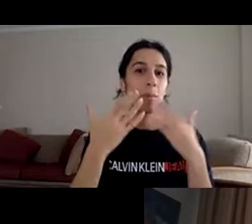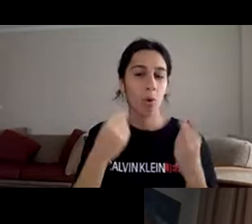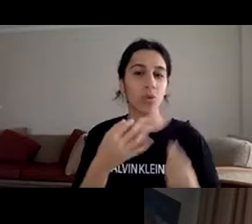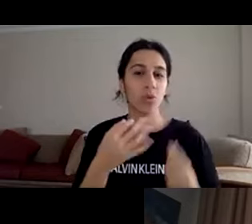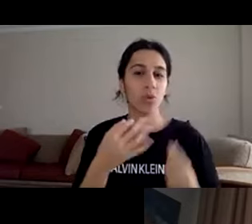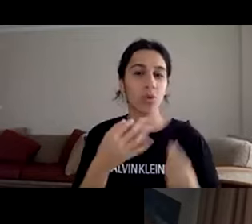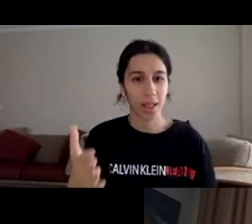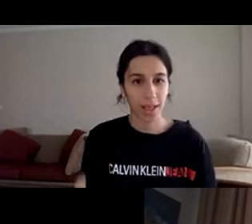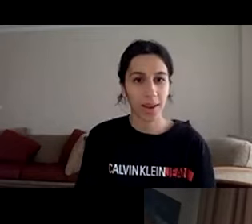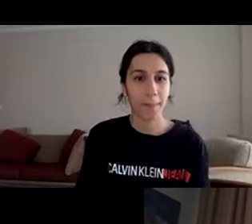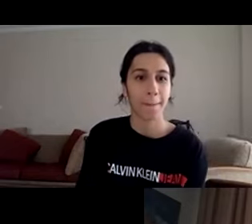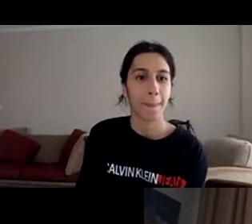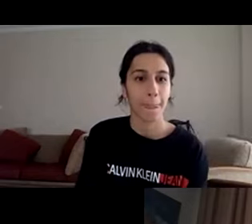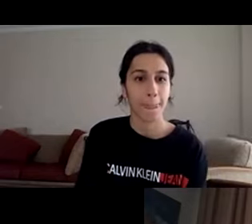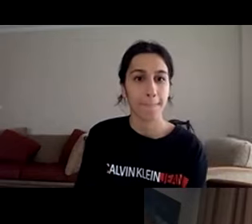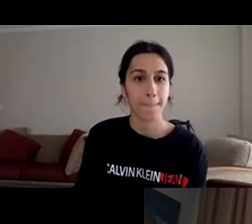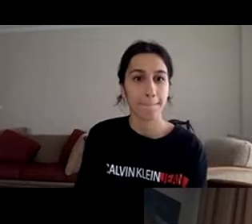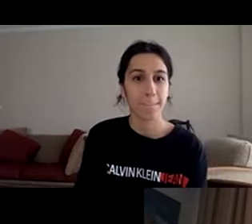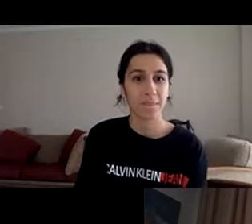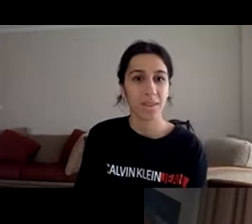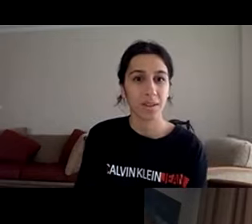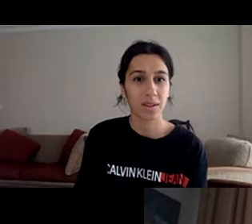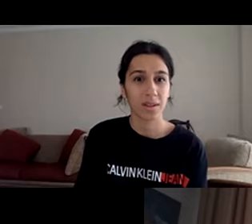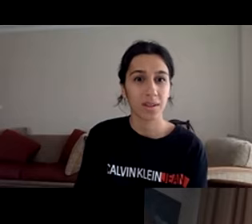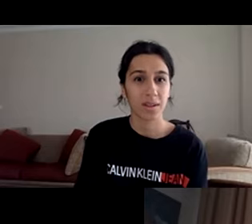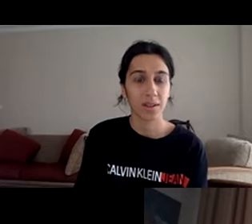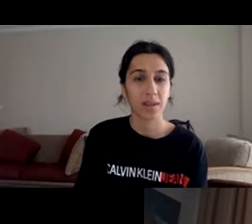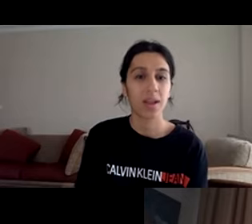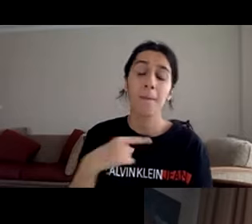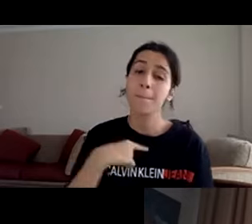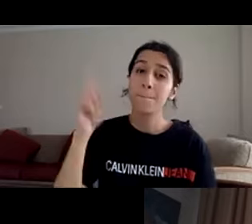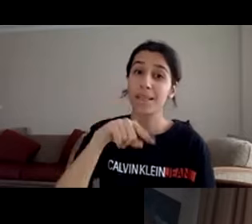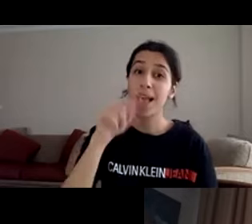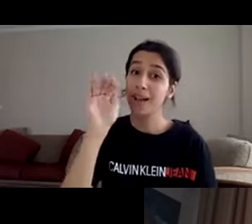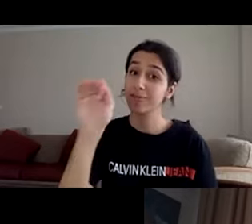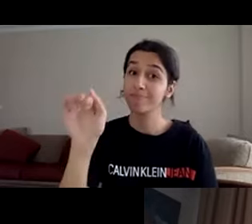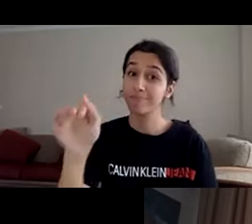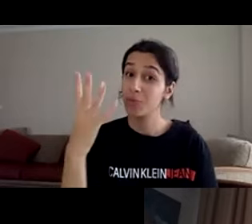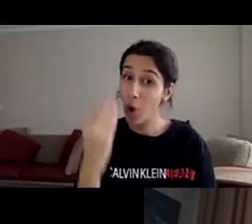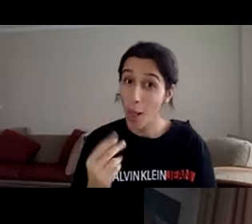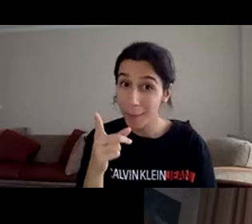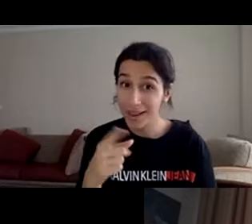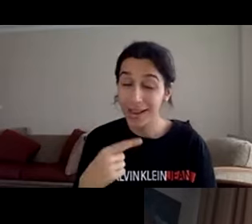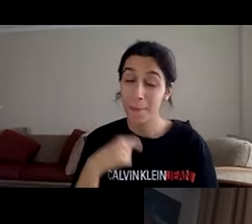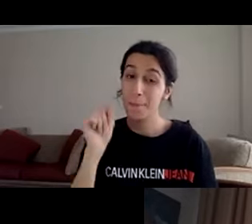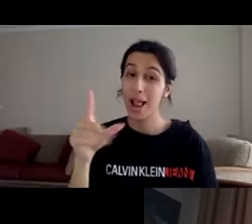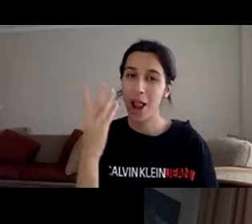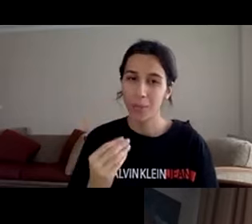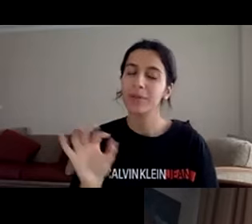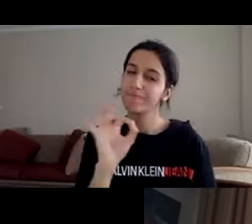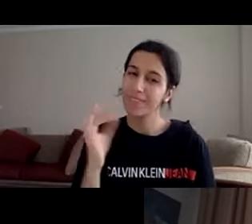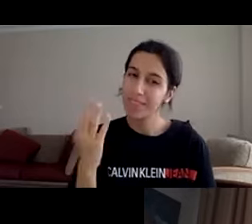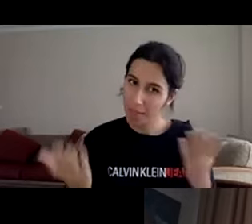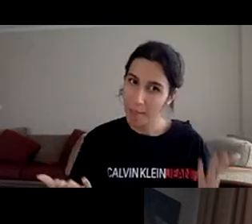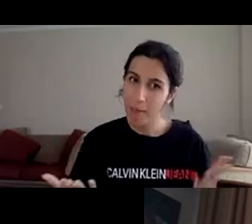davetiniz için. Sizi bir kere daha rahatsız edeceğiz. Artık o zamanki yoğunluğunuza göre yakında bir mail alabilirsiniz bizden. Çünkü 3-4 Aralık'ta